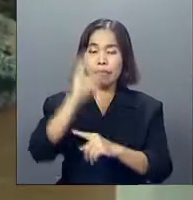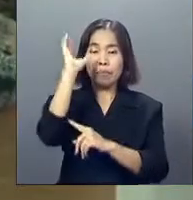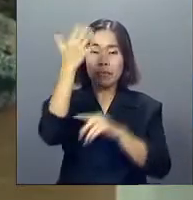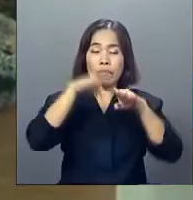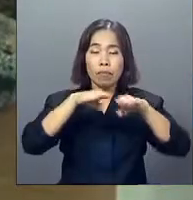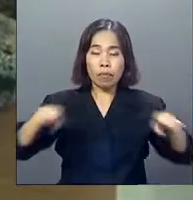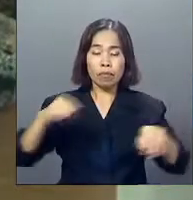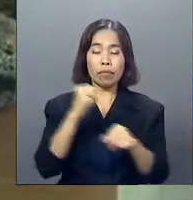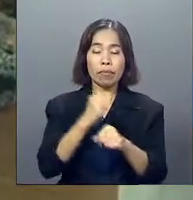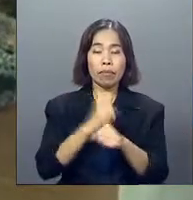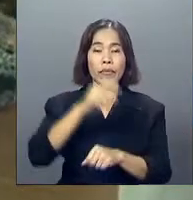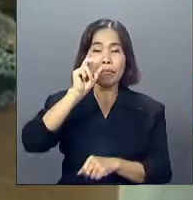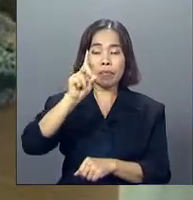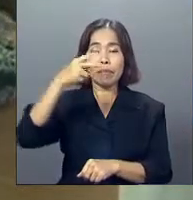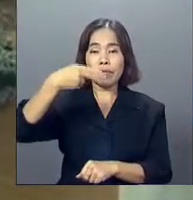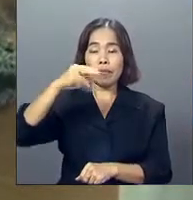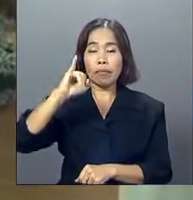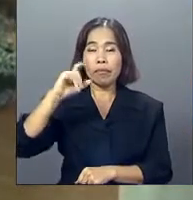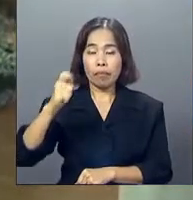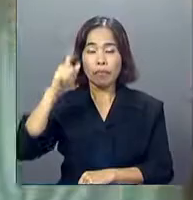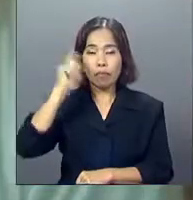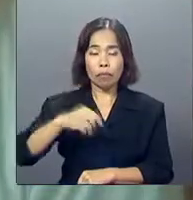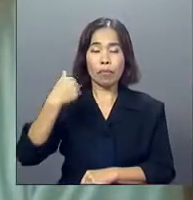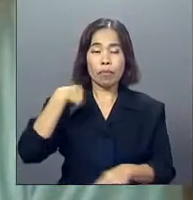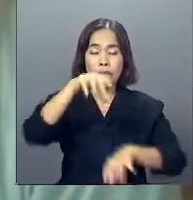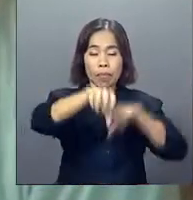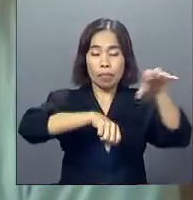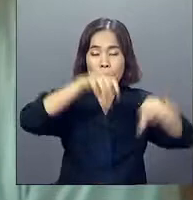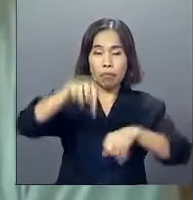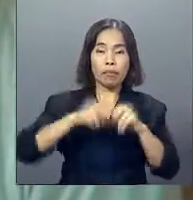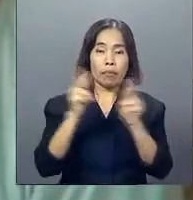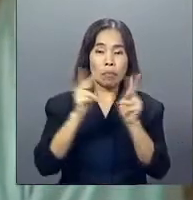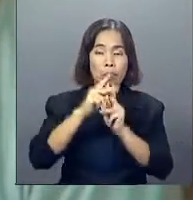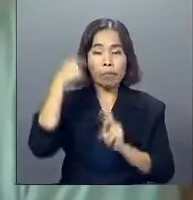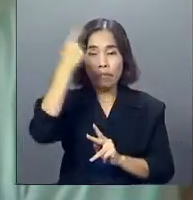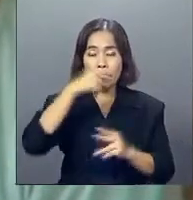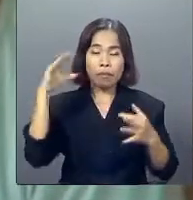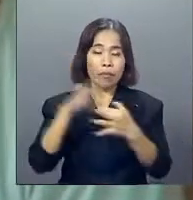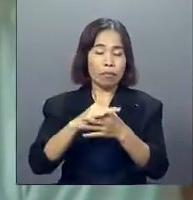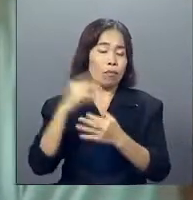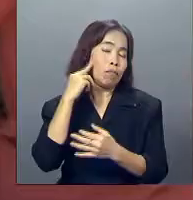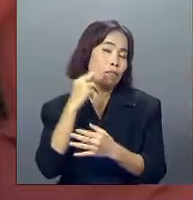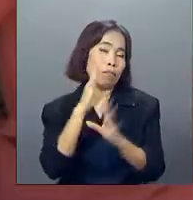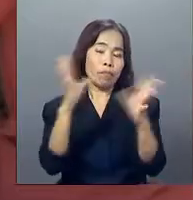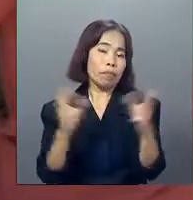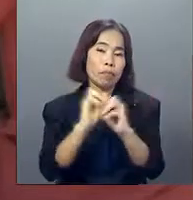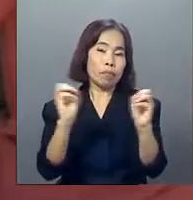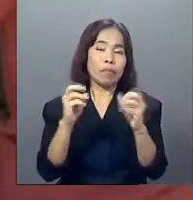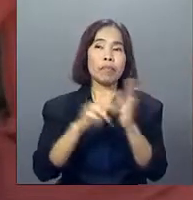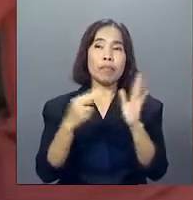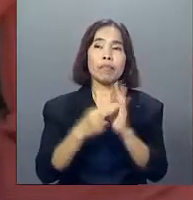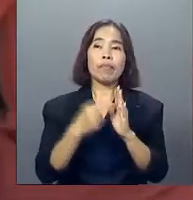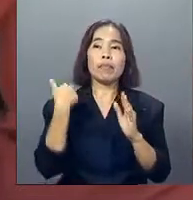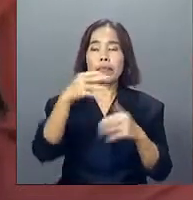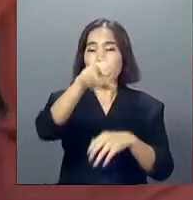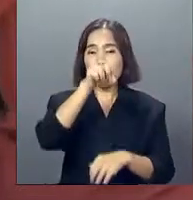EHIA ต้องมีการตั้งหน่วยงานกลางที่ไม่ได้มีส่วนได้ส่วนเสียเข้ามาเปิดเวทีรับฟังความคิดเห็นโดยแยกย่อยในแต่ละประเด็นเพื่อ